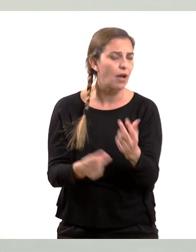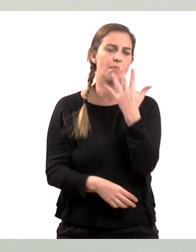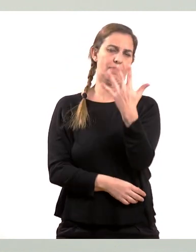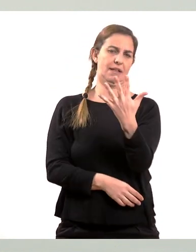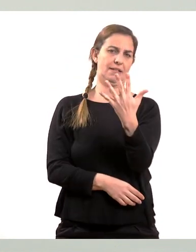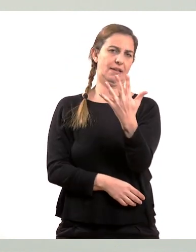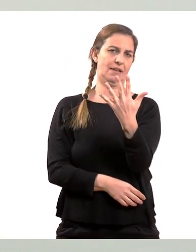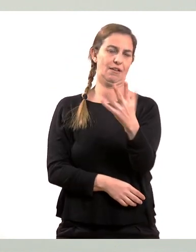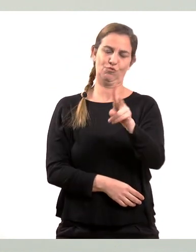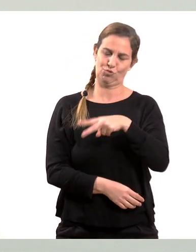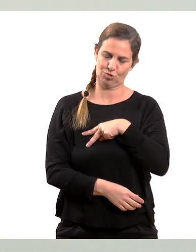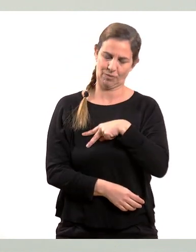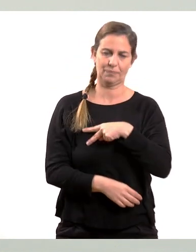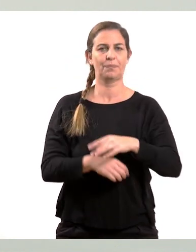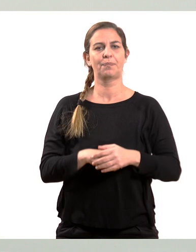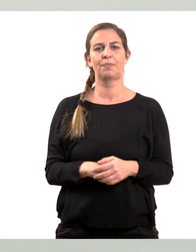5. Πολύ σωστά.